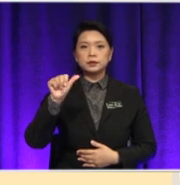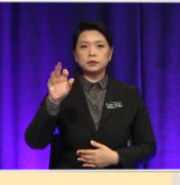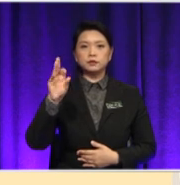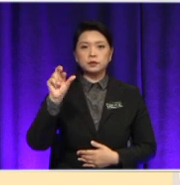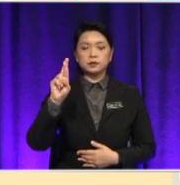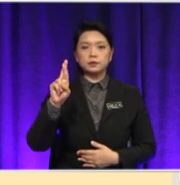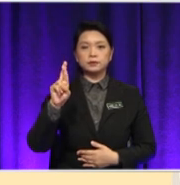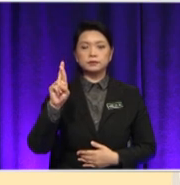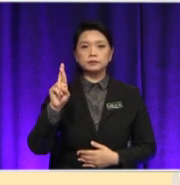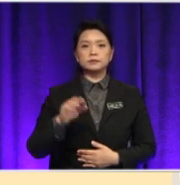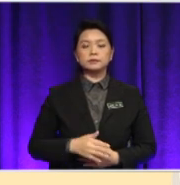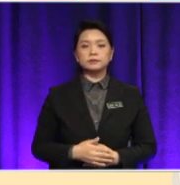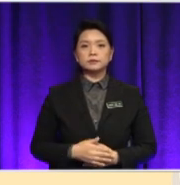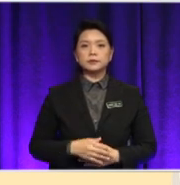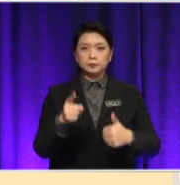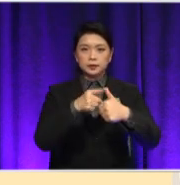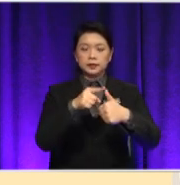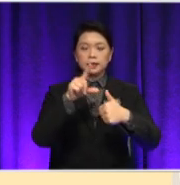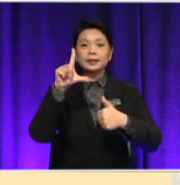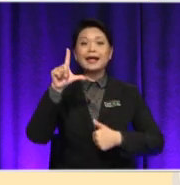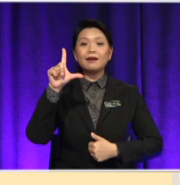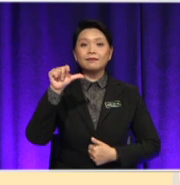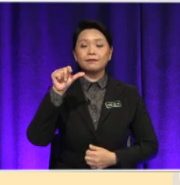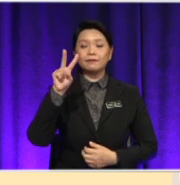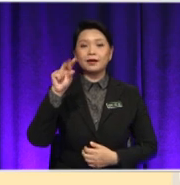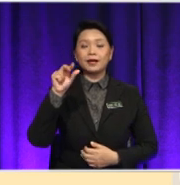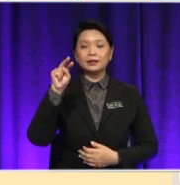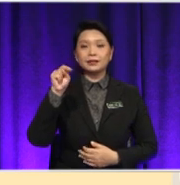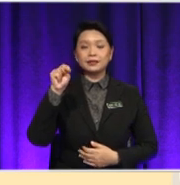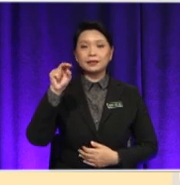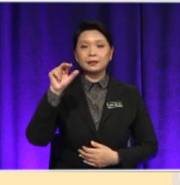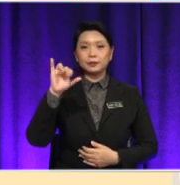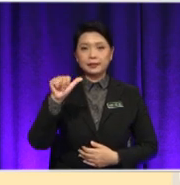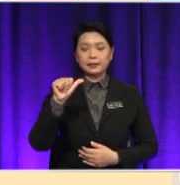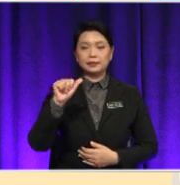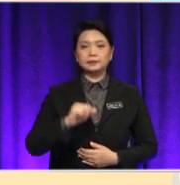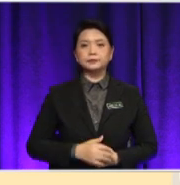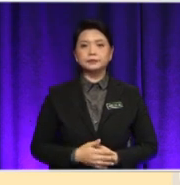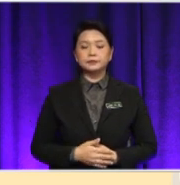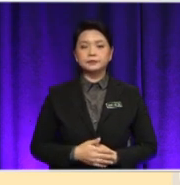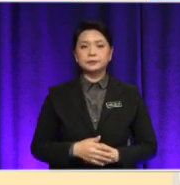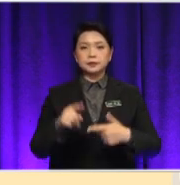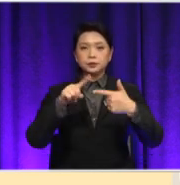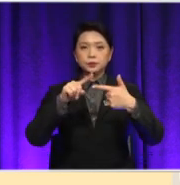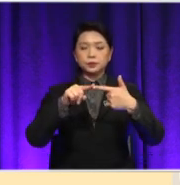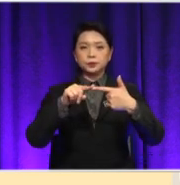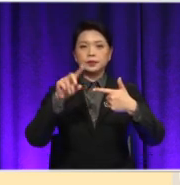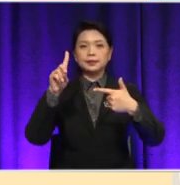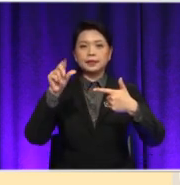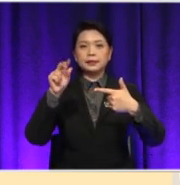Lavanya. Say hi Lavanya. Mana satu? Hai. Okey. Okey, yang kedua, Dania. Say hi